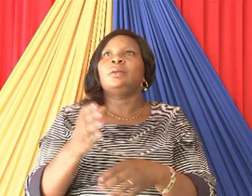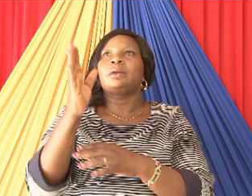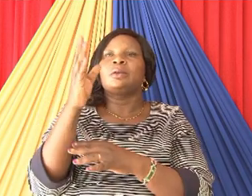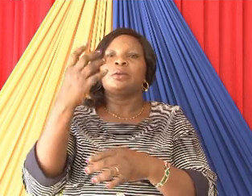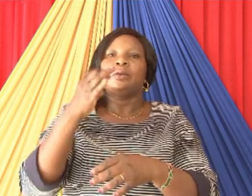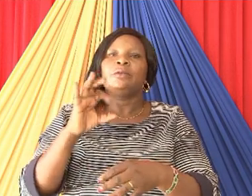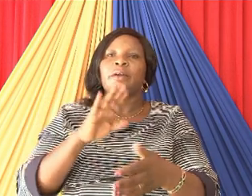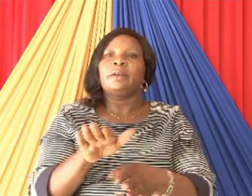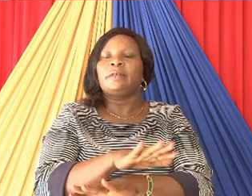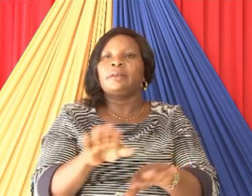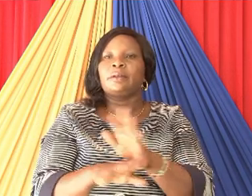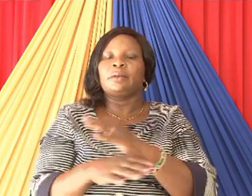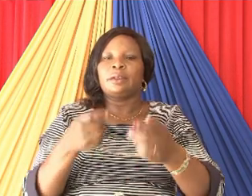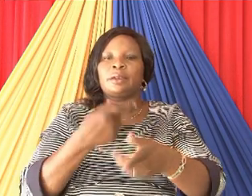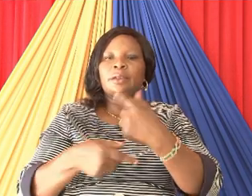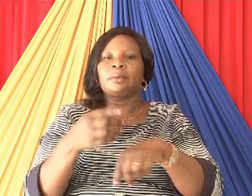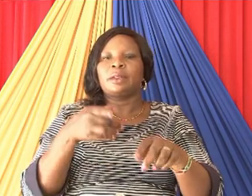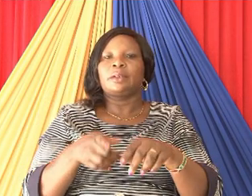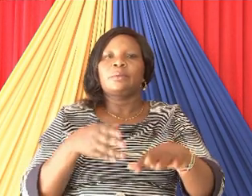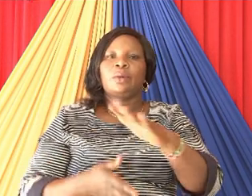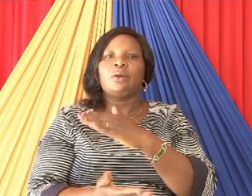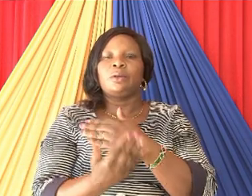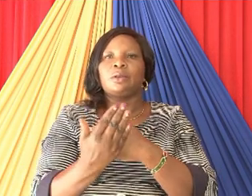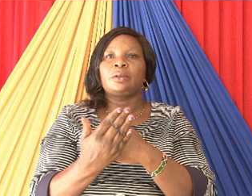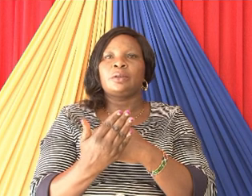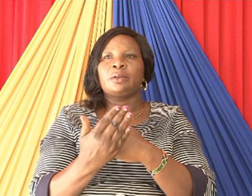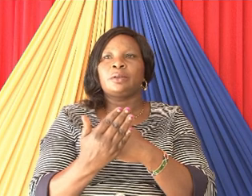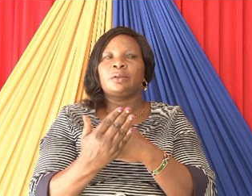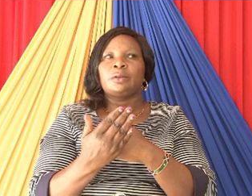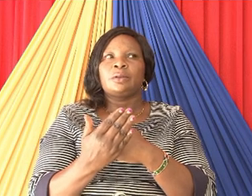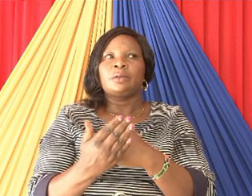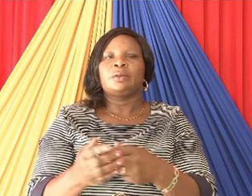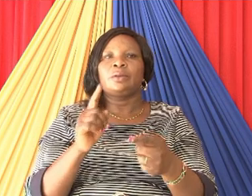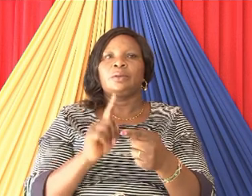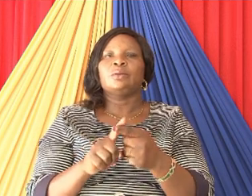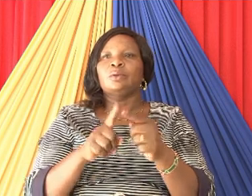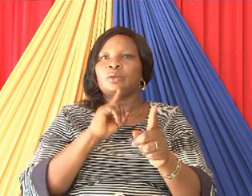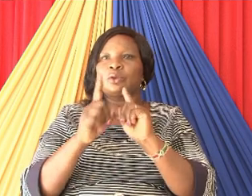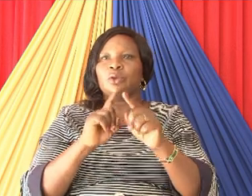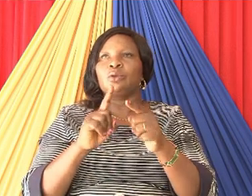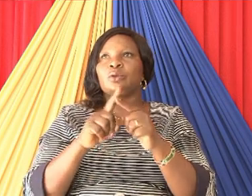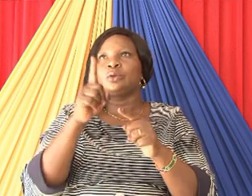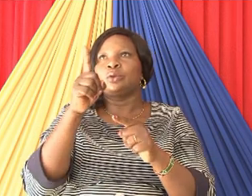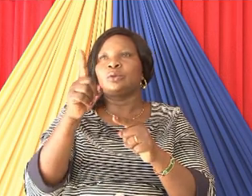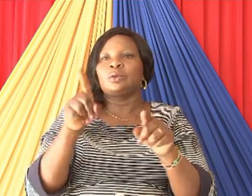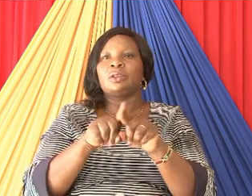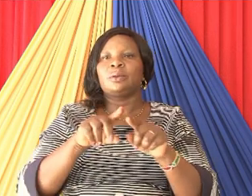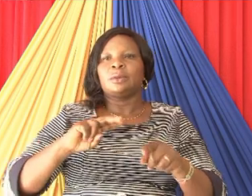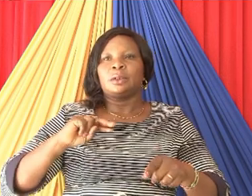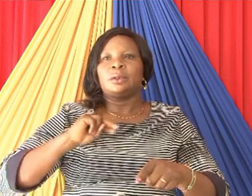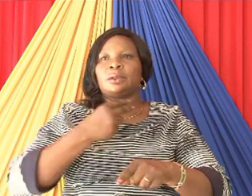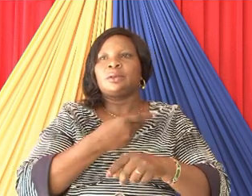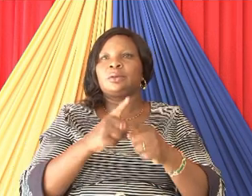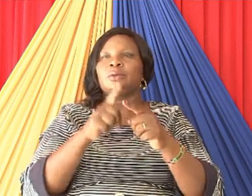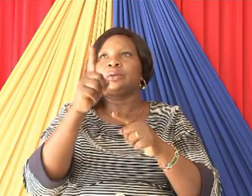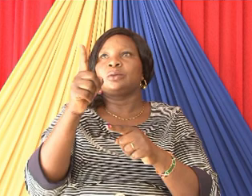vyote. Tumekuja mbele yako asubuhi hii, tukitaka kuja uzungumze nasi, nasi tuzungumze na wewe.